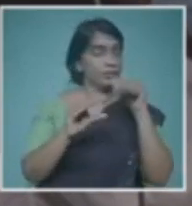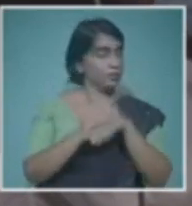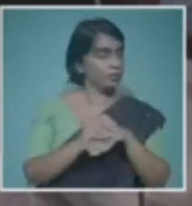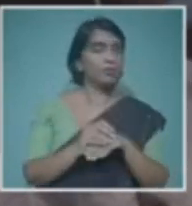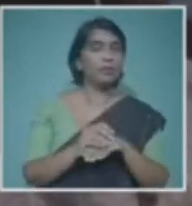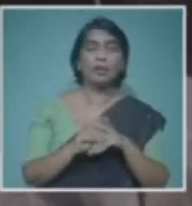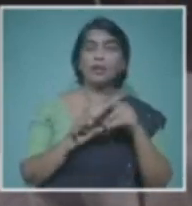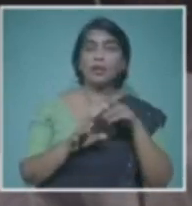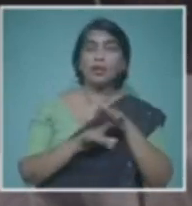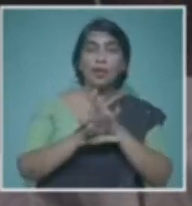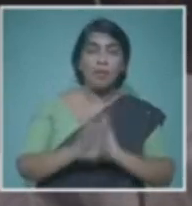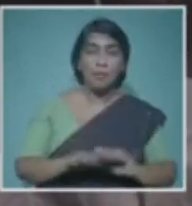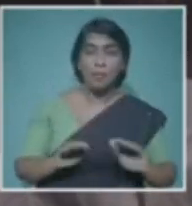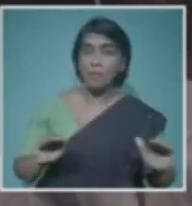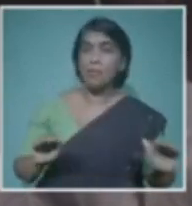වලත්